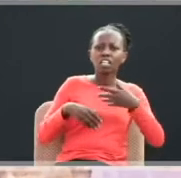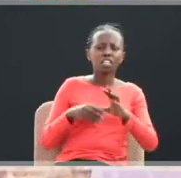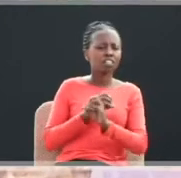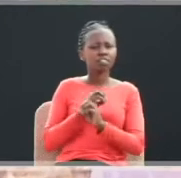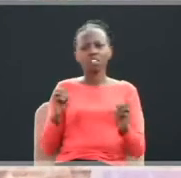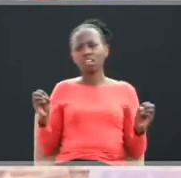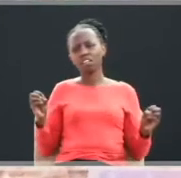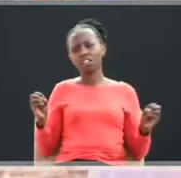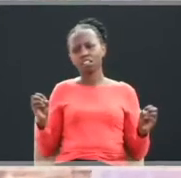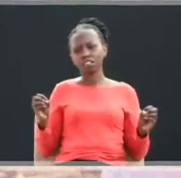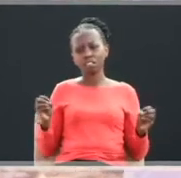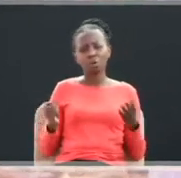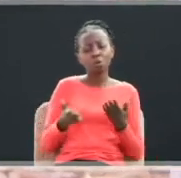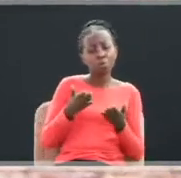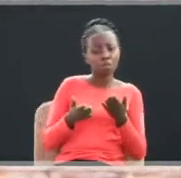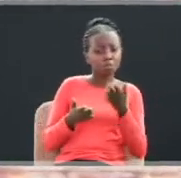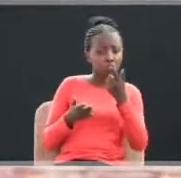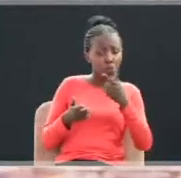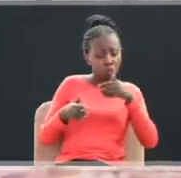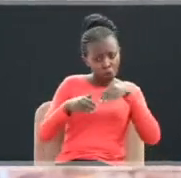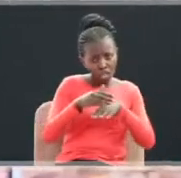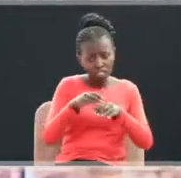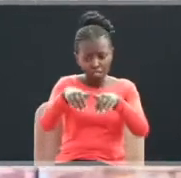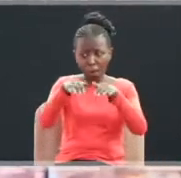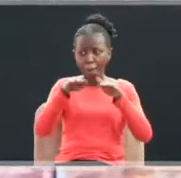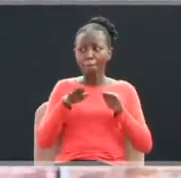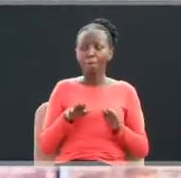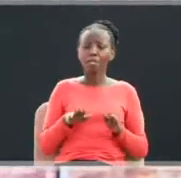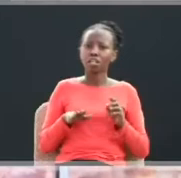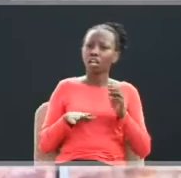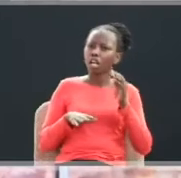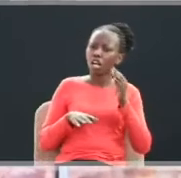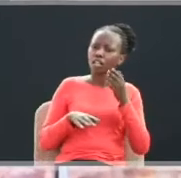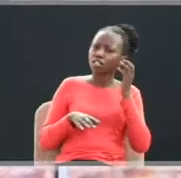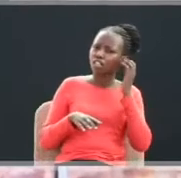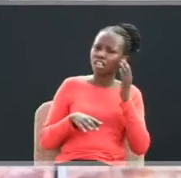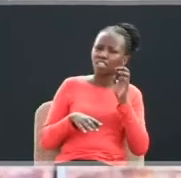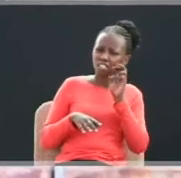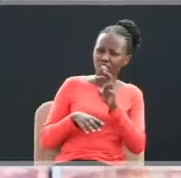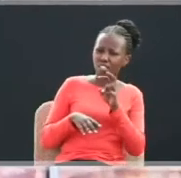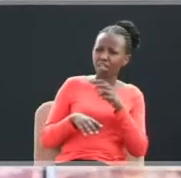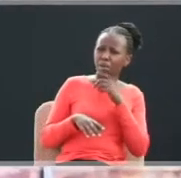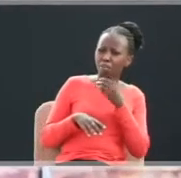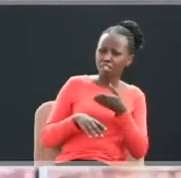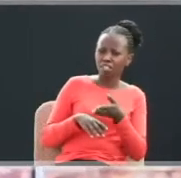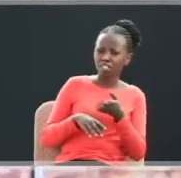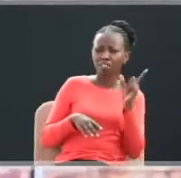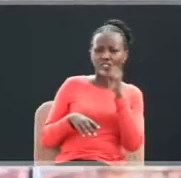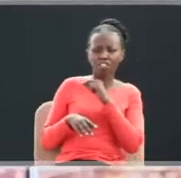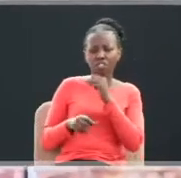alimaliza kazi yake. Ama ujaenda kwa mazishi ukaona jamaa alimaliza kazi yake. Kwa sababu sio miaka, kazi yake